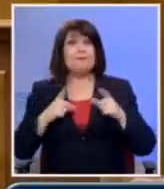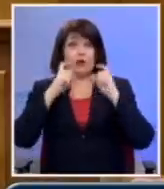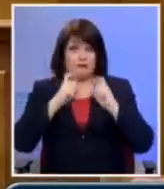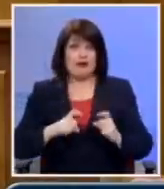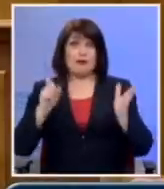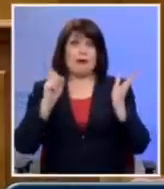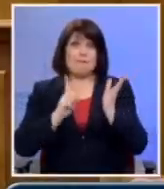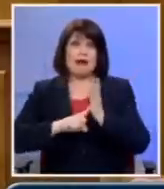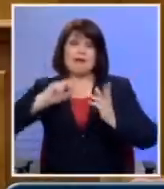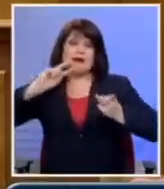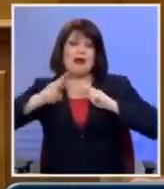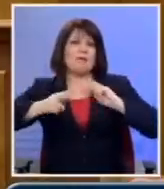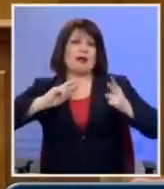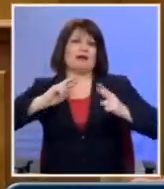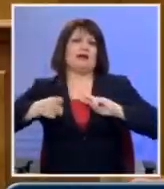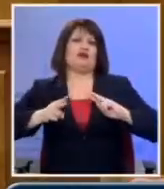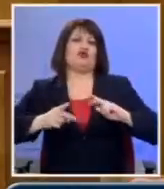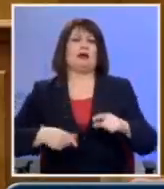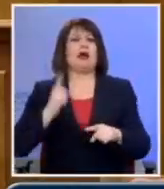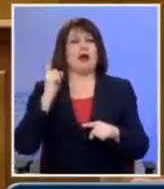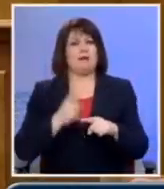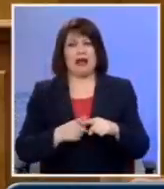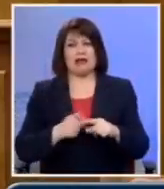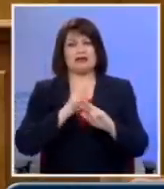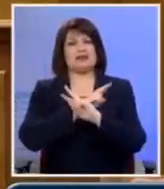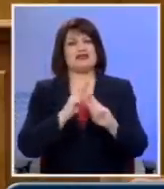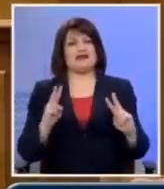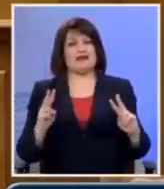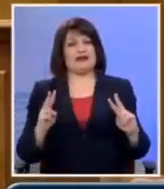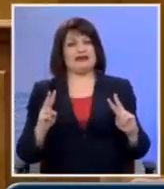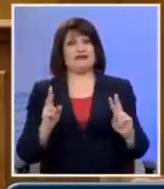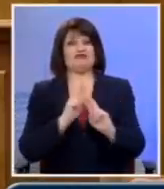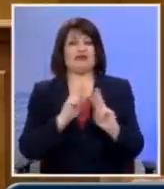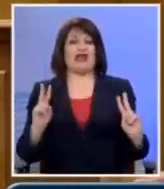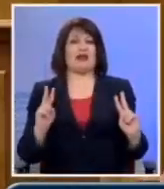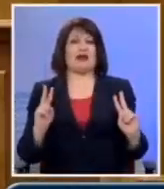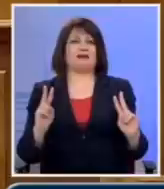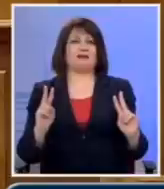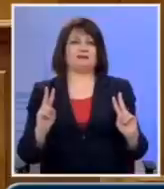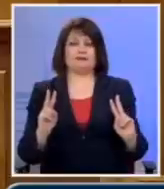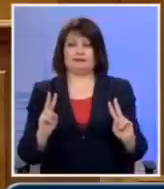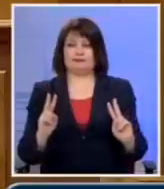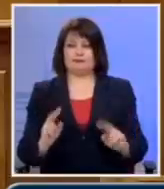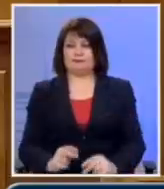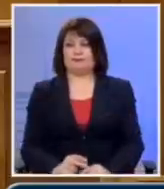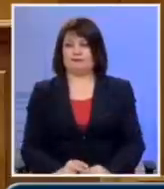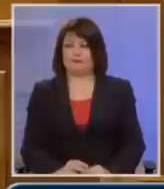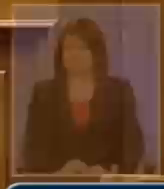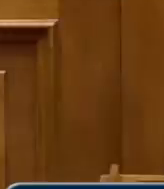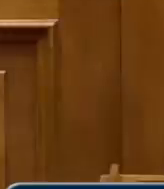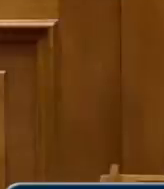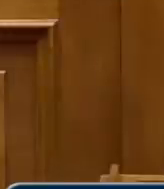να δώσουμε απαντήσεις. Απλές, σαφείς, καθαρές. Πέρα